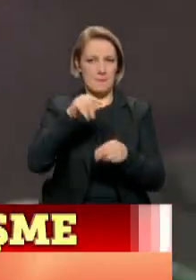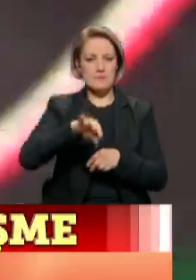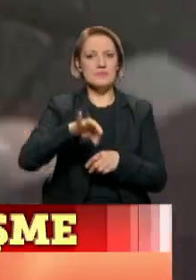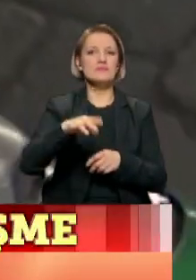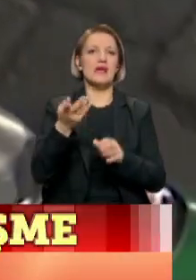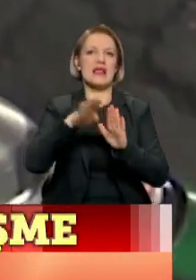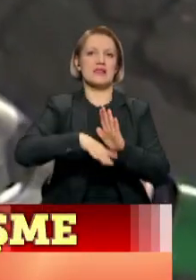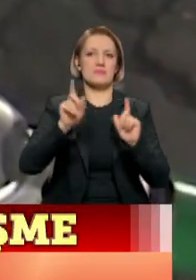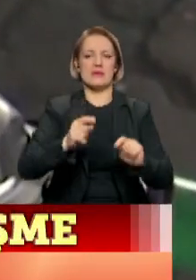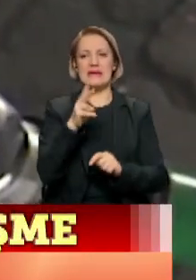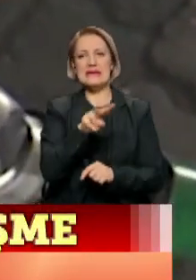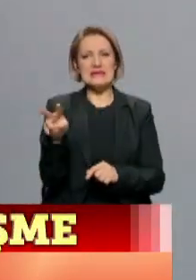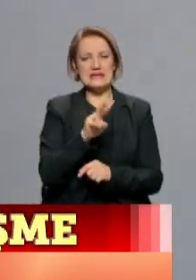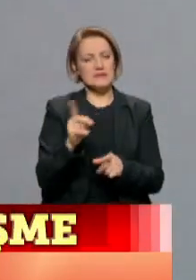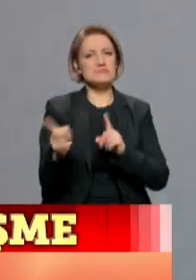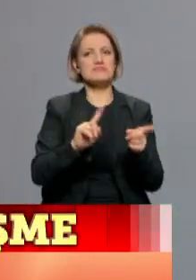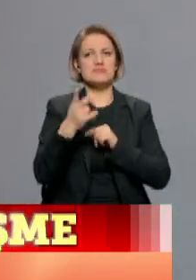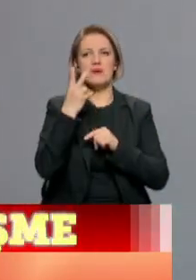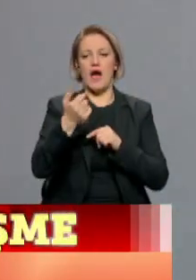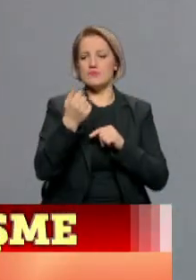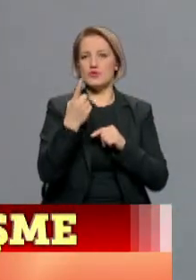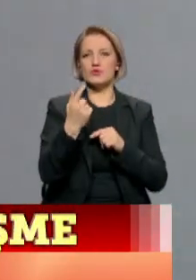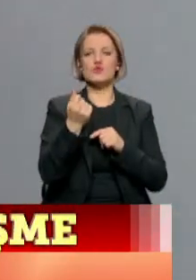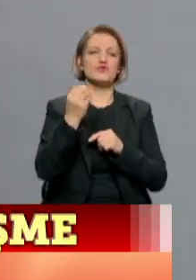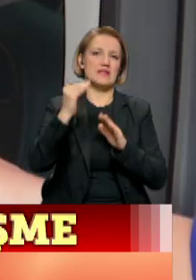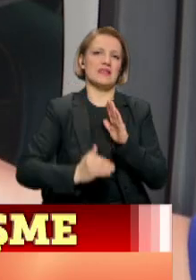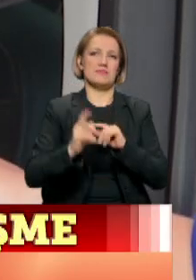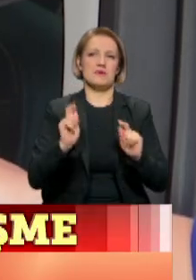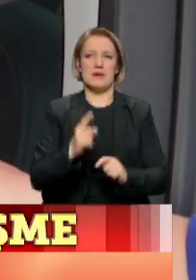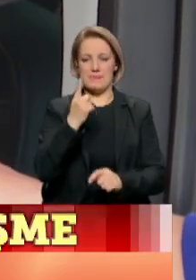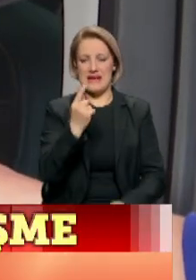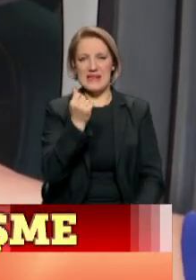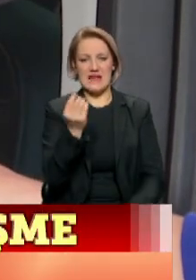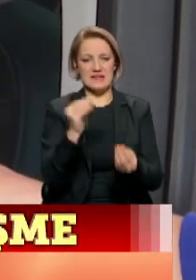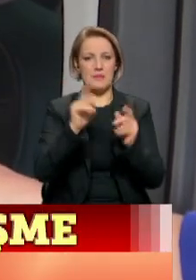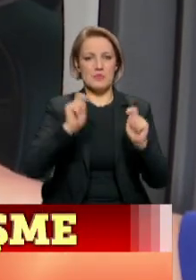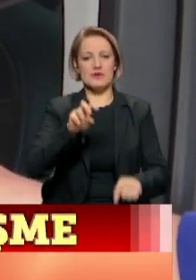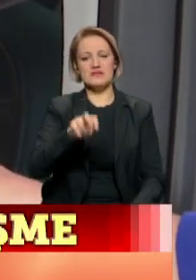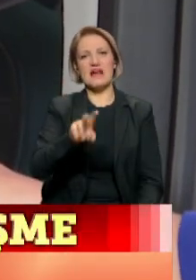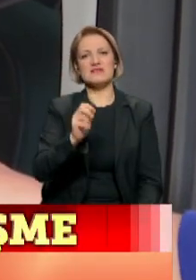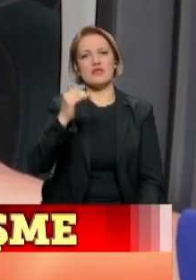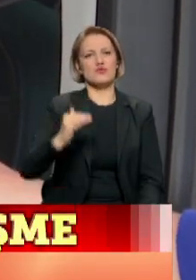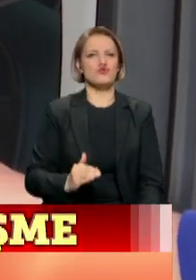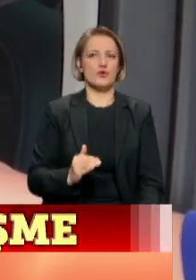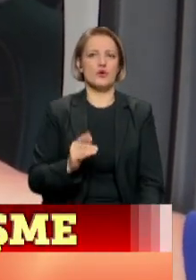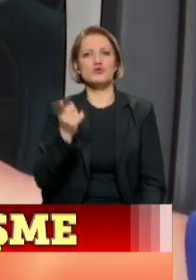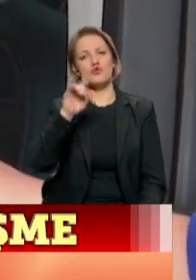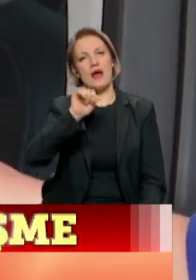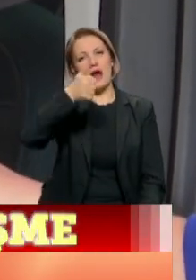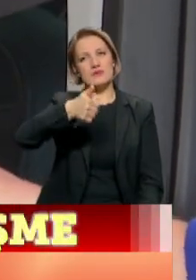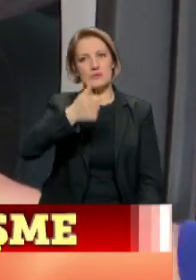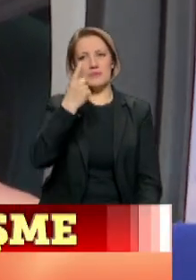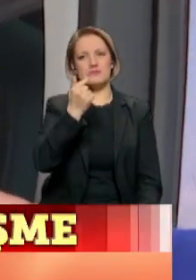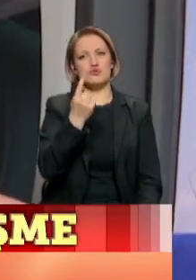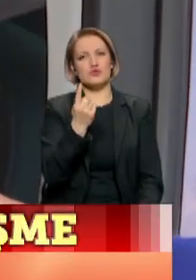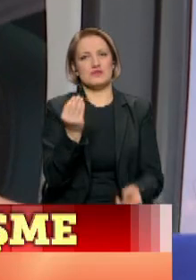indirime girdi 2 akaryakıt türünde de 61 kuruş indirim yapıldı 80 kuruş düşüyor sonra ertesi gün